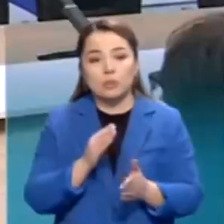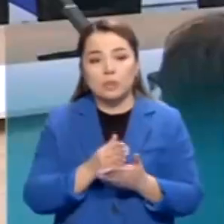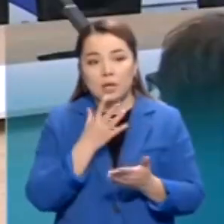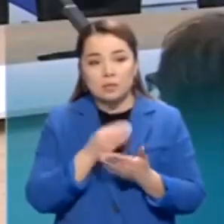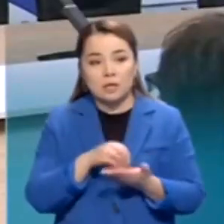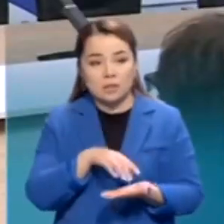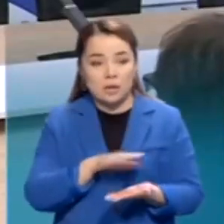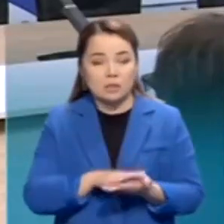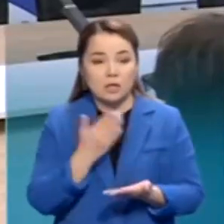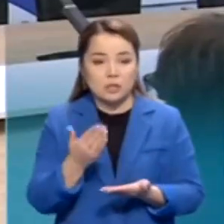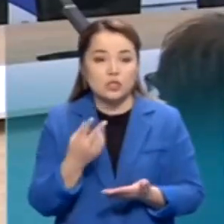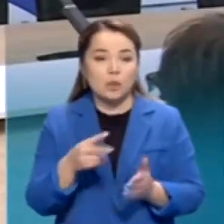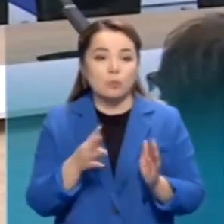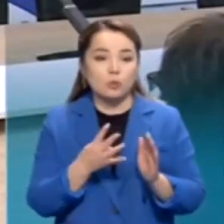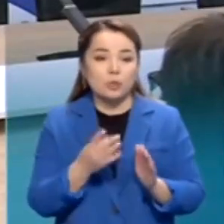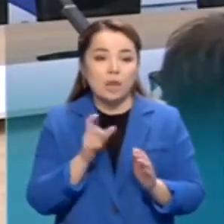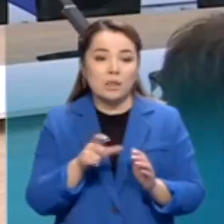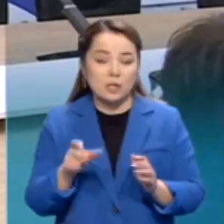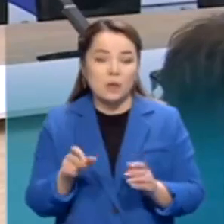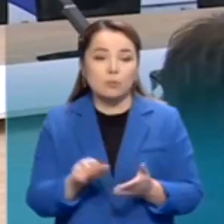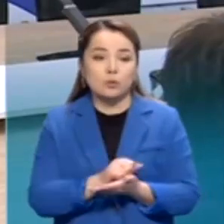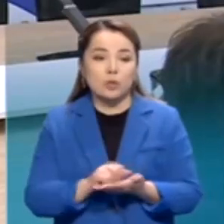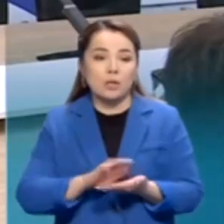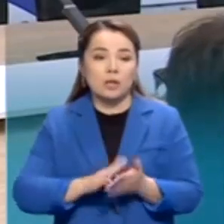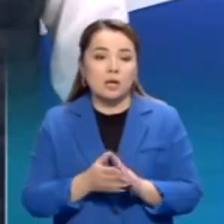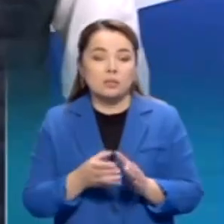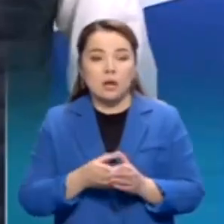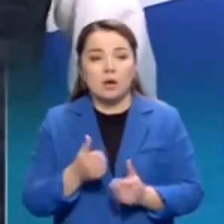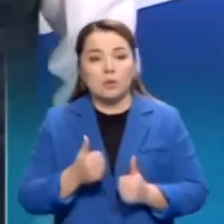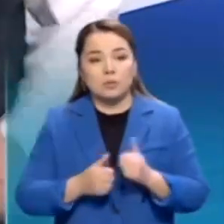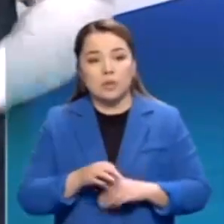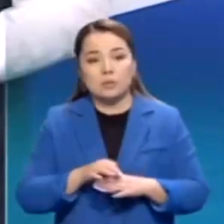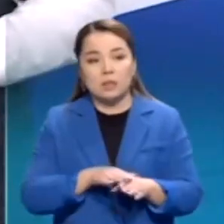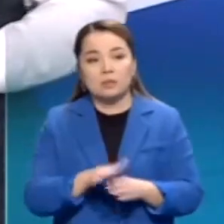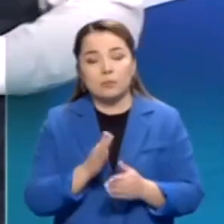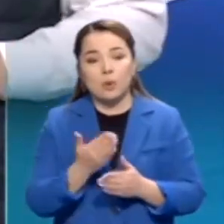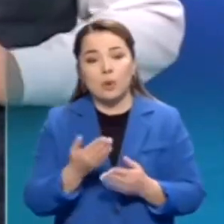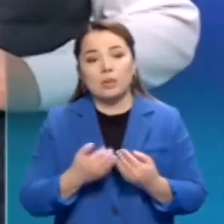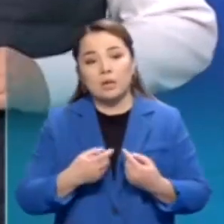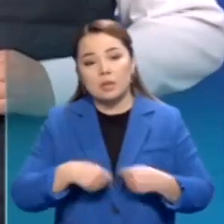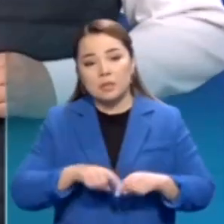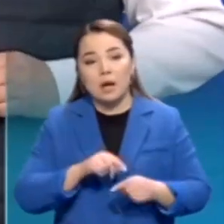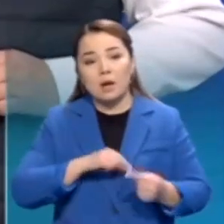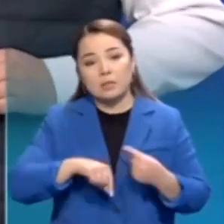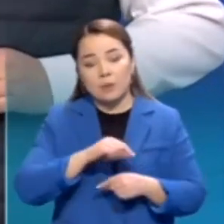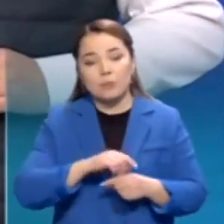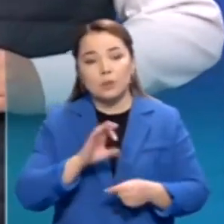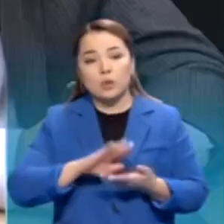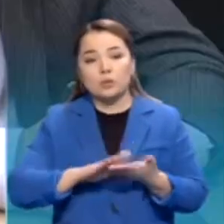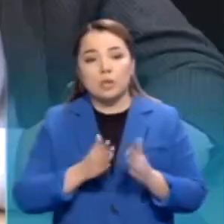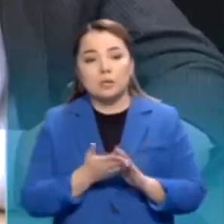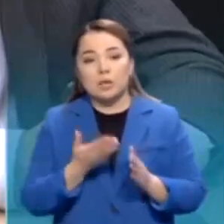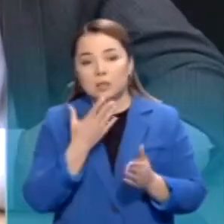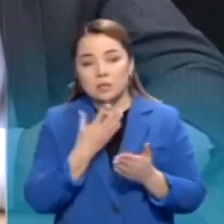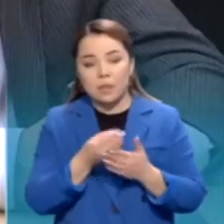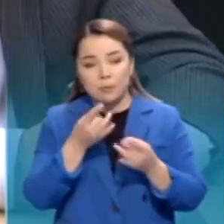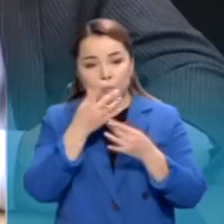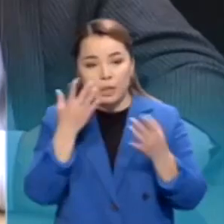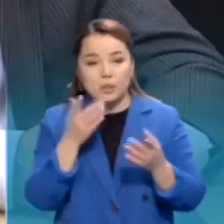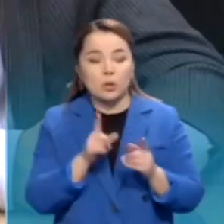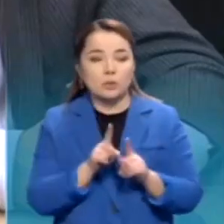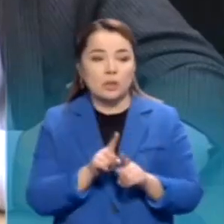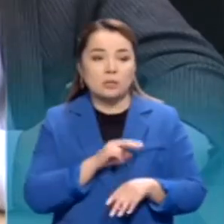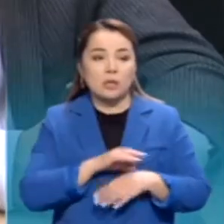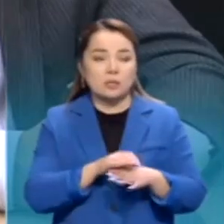болып тіркелсе, 24 адам мажоритарлық жүйемен додаға қатысады. Олардың арасында кәсіпкерлер, әлеуметтік және мәдени саланың өкілдері